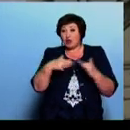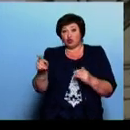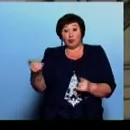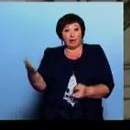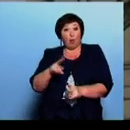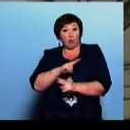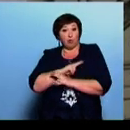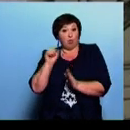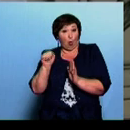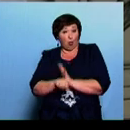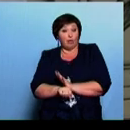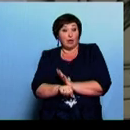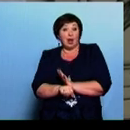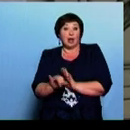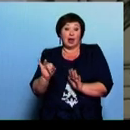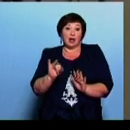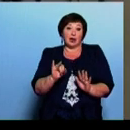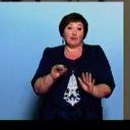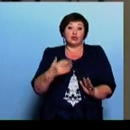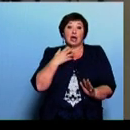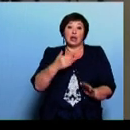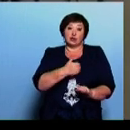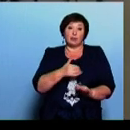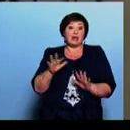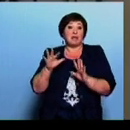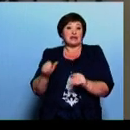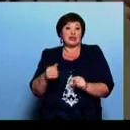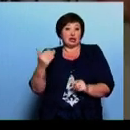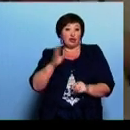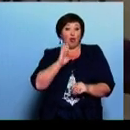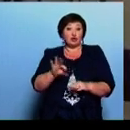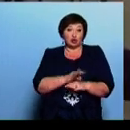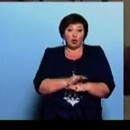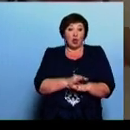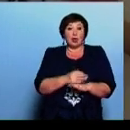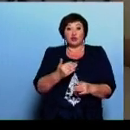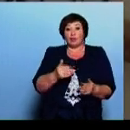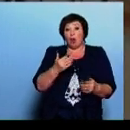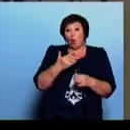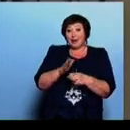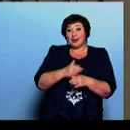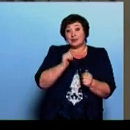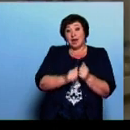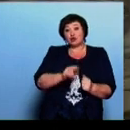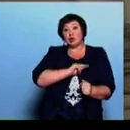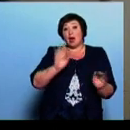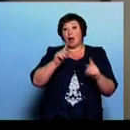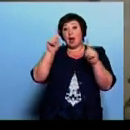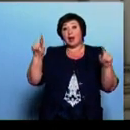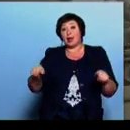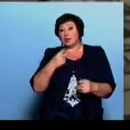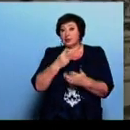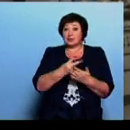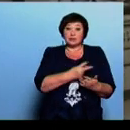Урии Версавии завладеть Давид хотел. Это же надо, чтобы по отдельности каждая работа смотрелась. Да, то есть, например, они могут восприниматься